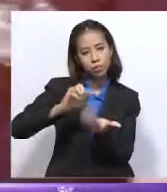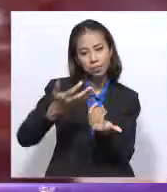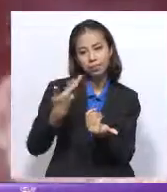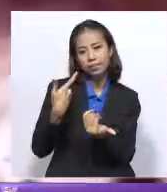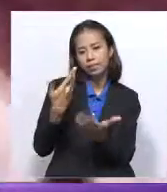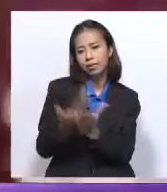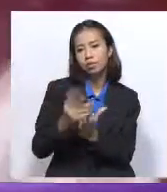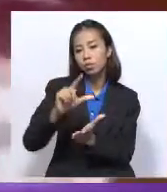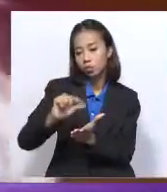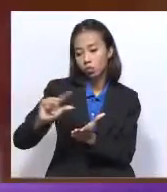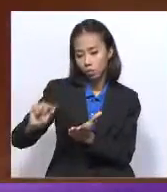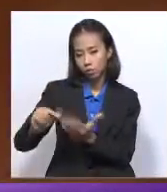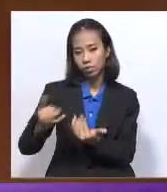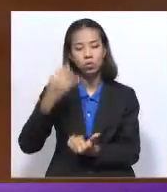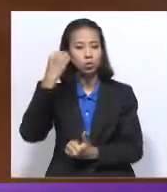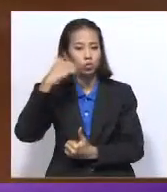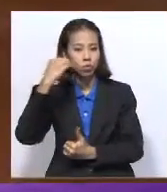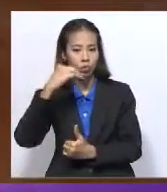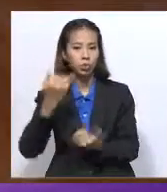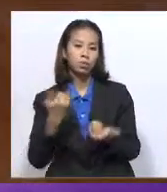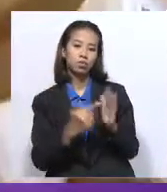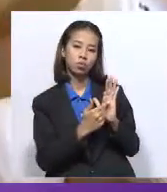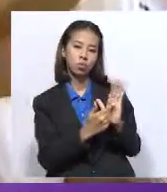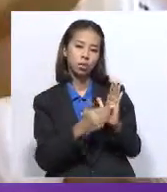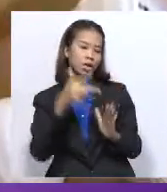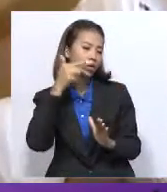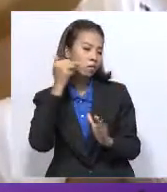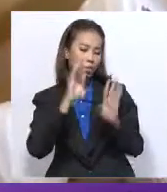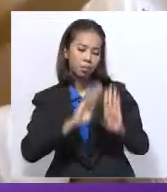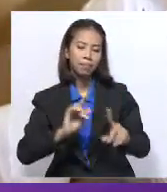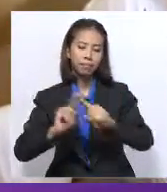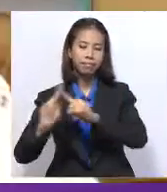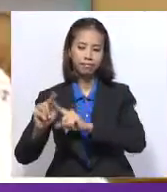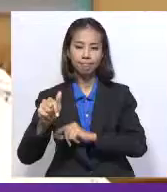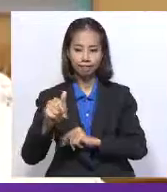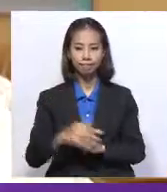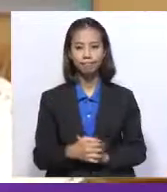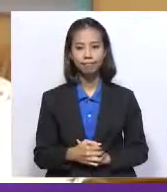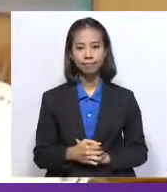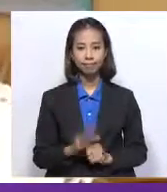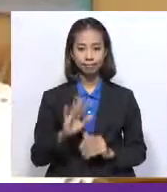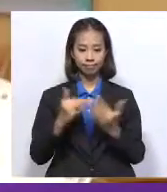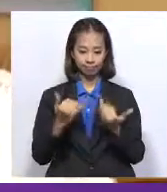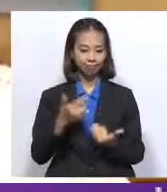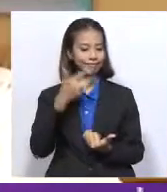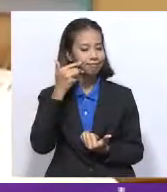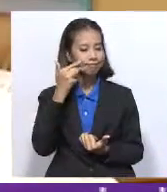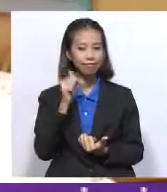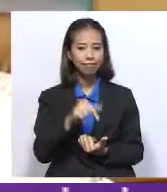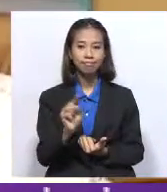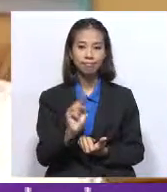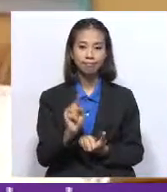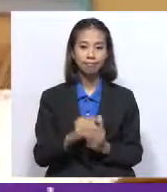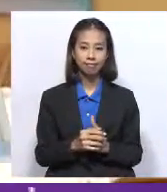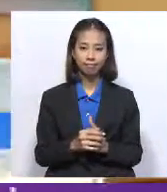าและซึ่งแต่ละวันจะมีการสาธิตทำขนมไทยไม่ซ้ำแบบเลยค่ะ การสาธิตการทำขนมเนี่ยนะคะก็คือว่